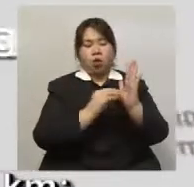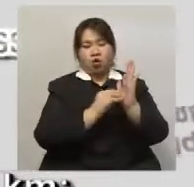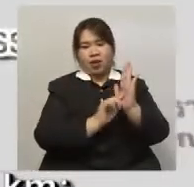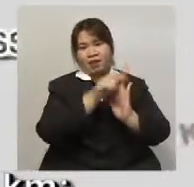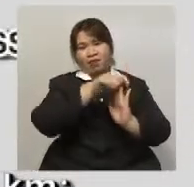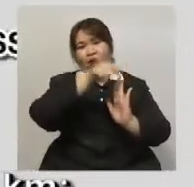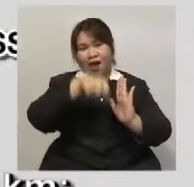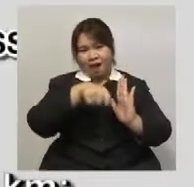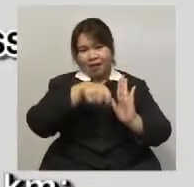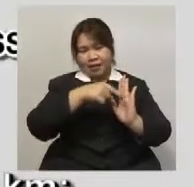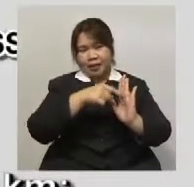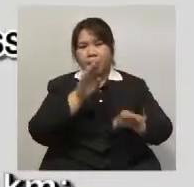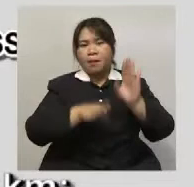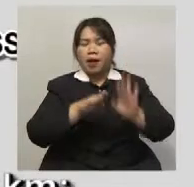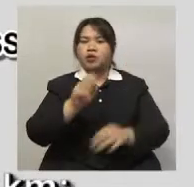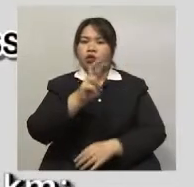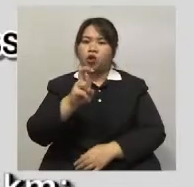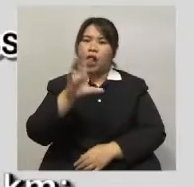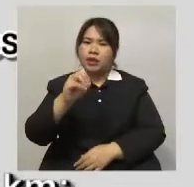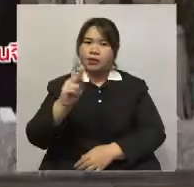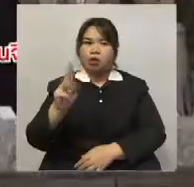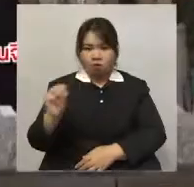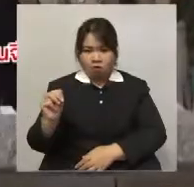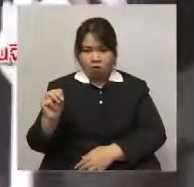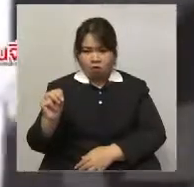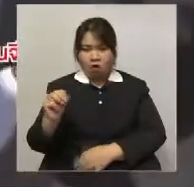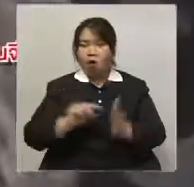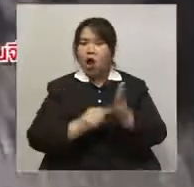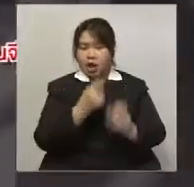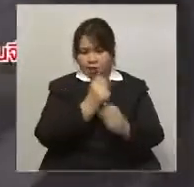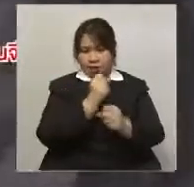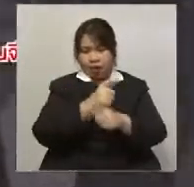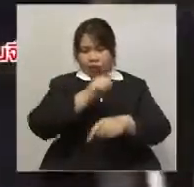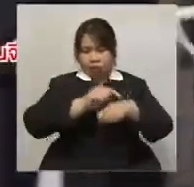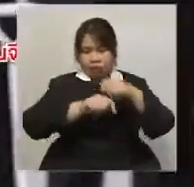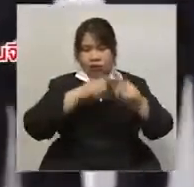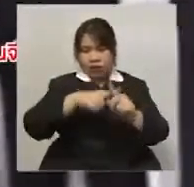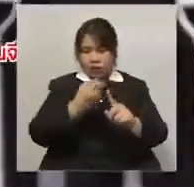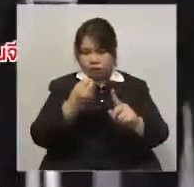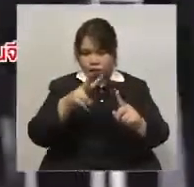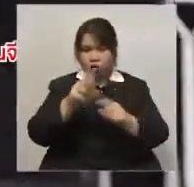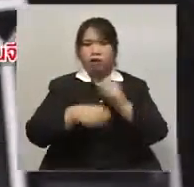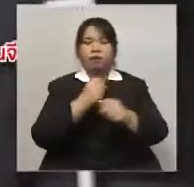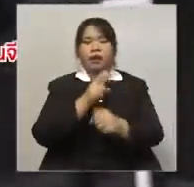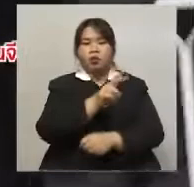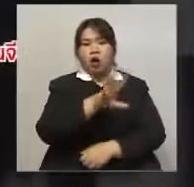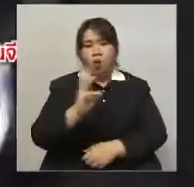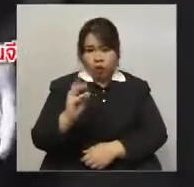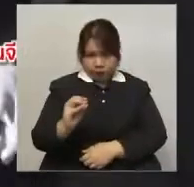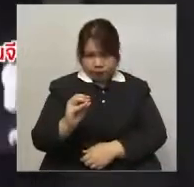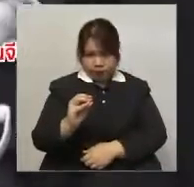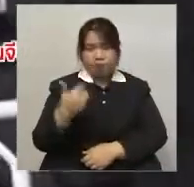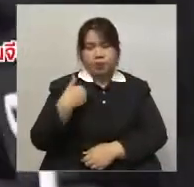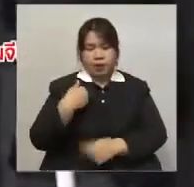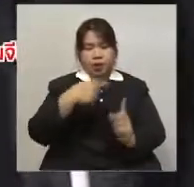ราชสีมาระยะทางประมาณ250กิโลเมตรเริ่มก่อสร้างมาตั้งแต่เดือนธันวาคม2560ประกอบไปด้ว